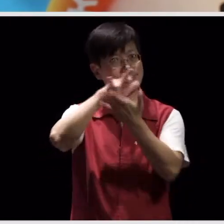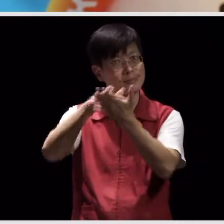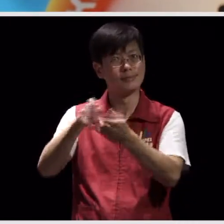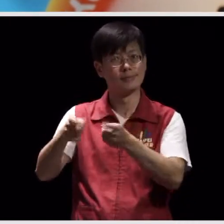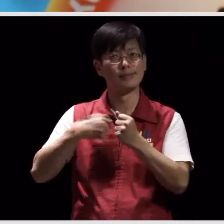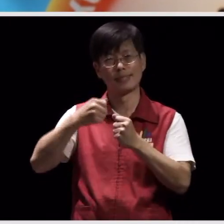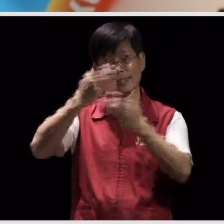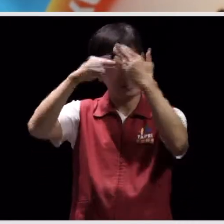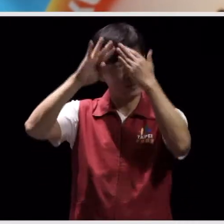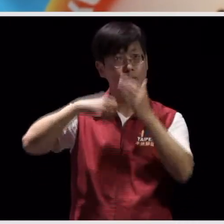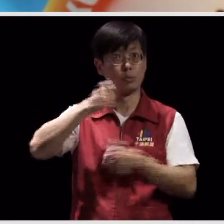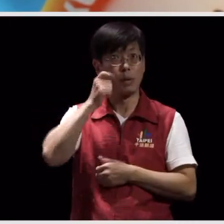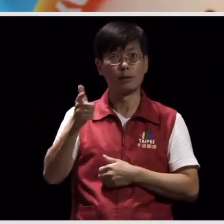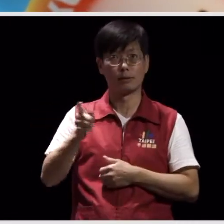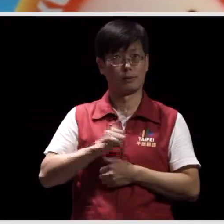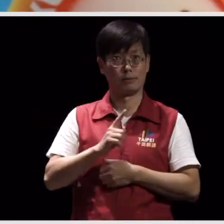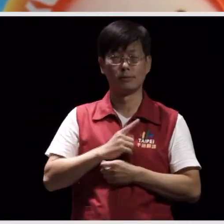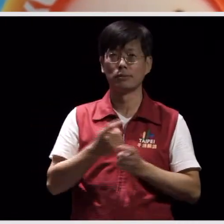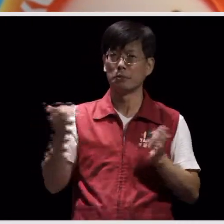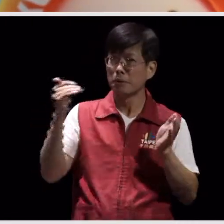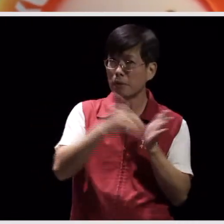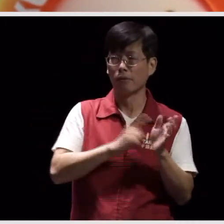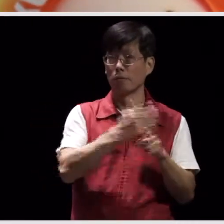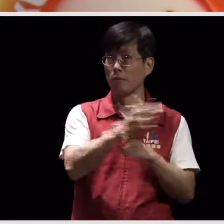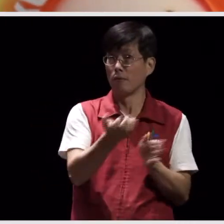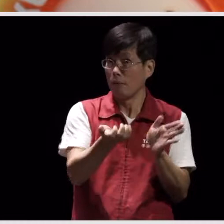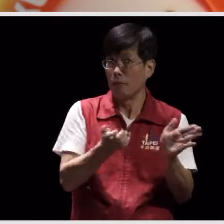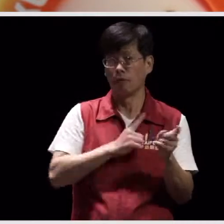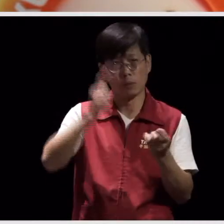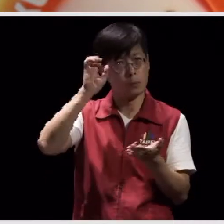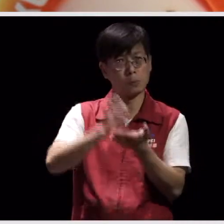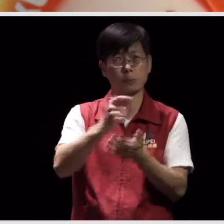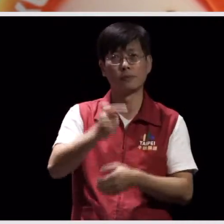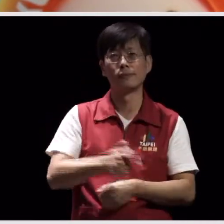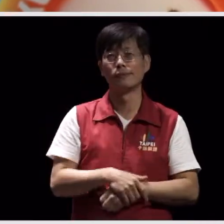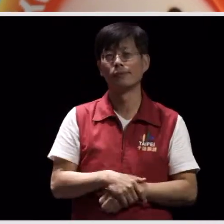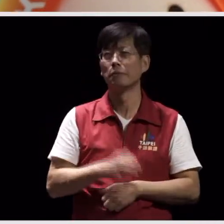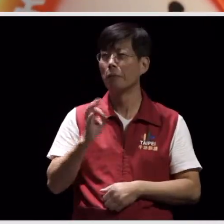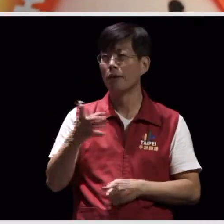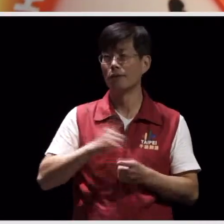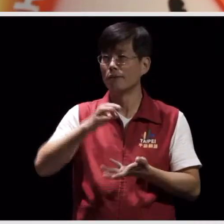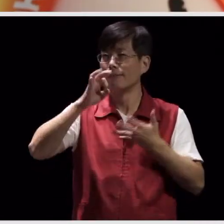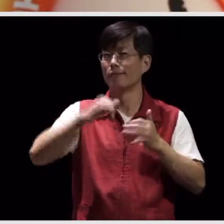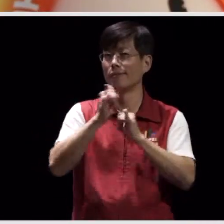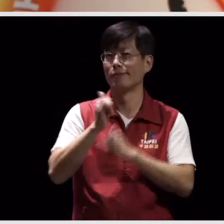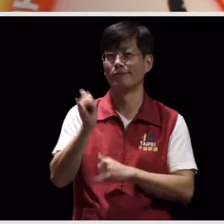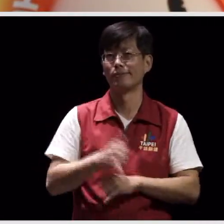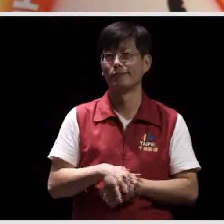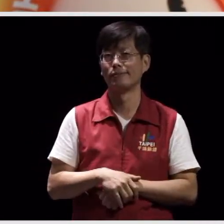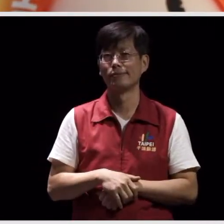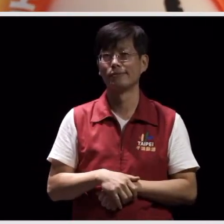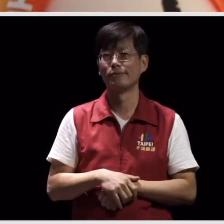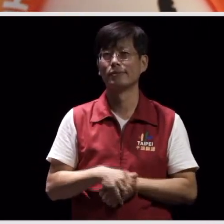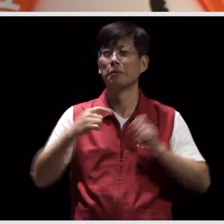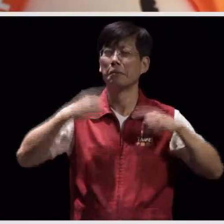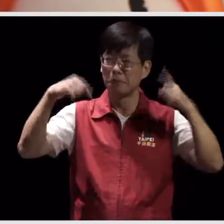半年，足足让他这样到他快要死掉的时候，他还印象这么深刻。然后为什么要提这个故事是？是有时候